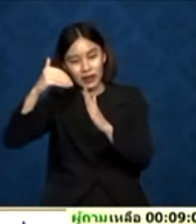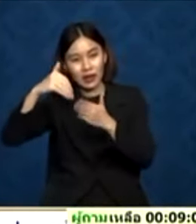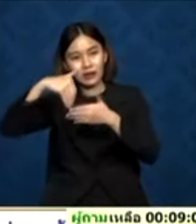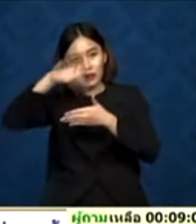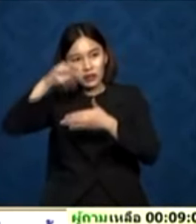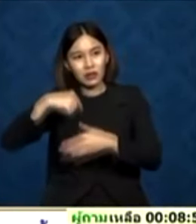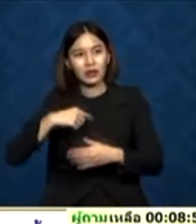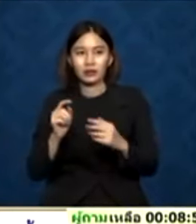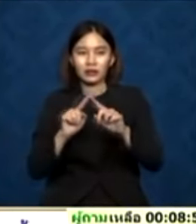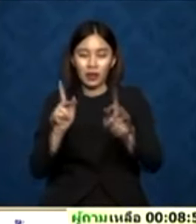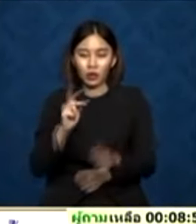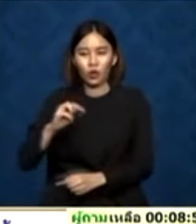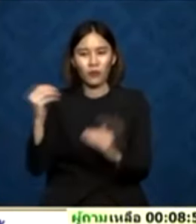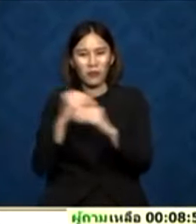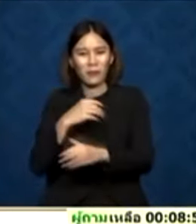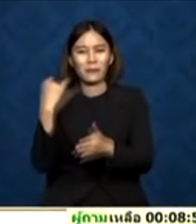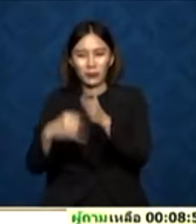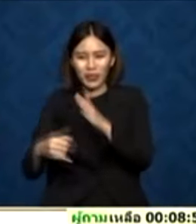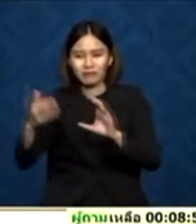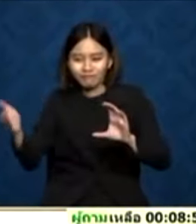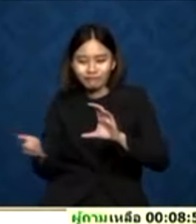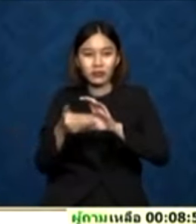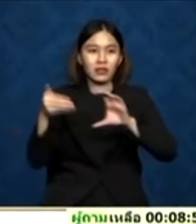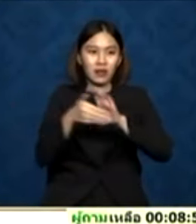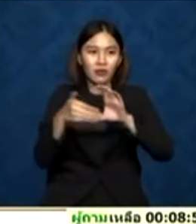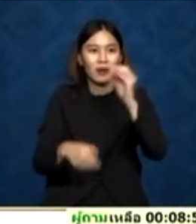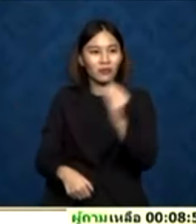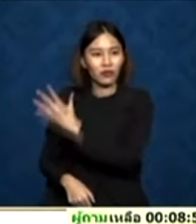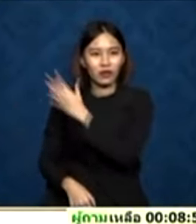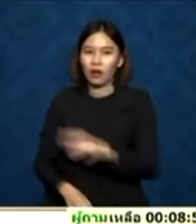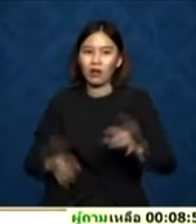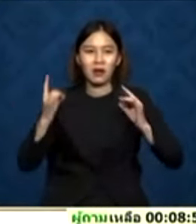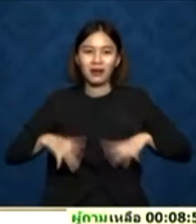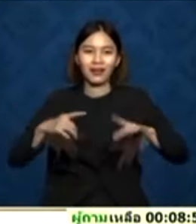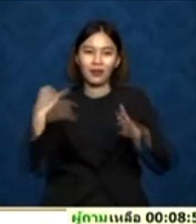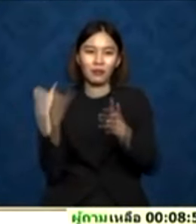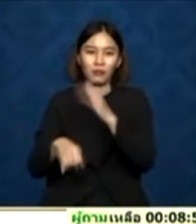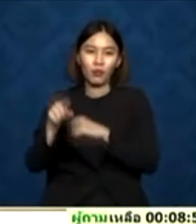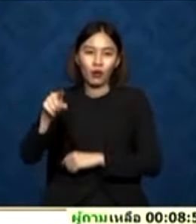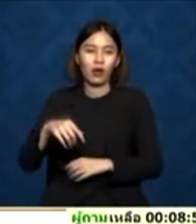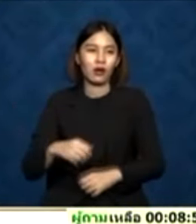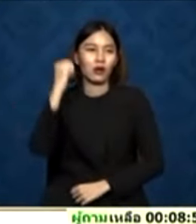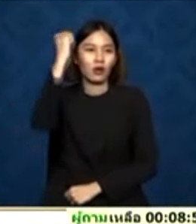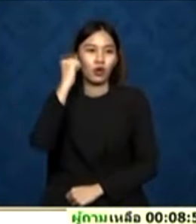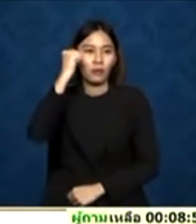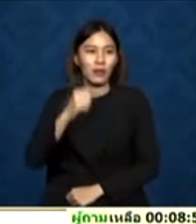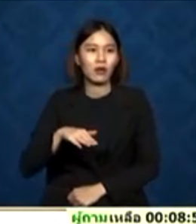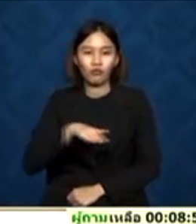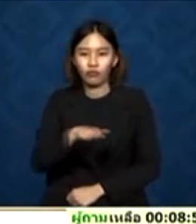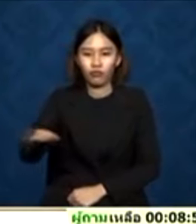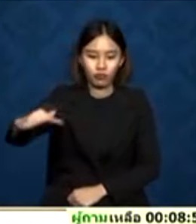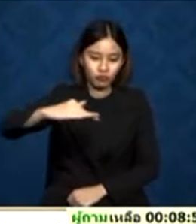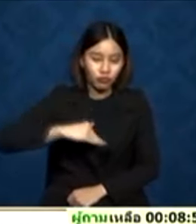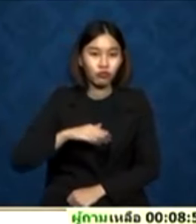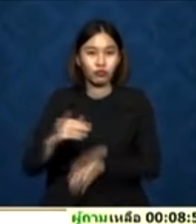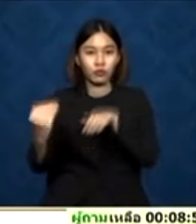แต่กรมขนส่งทางบกทำผิดครับแล้วก็เอามายัดในสไลด์ท่านรัฐมนตรีครับมั่วครับเรื่องที่2ครับรถเมย์เนี่ยเขาวิ่งกันไปแล้วกลับมันทู